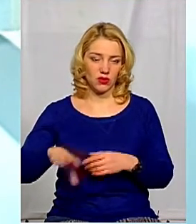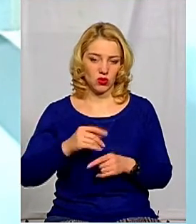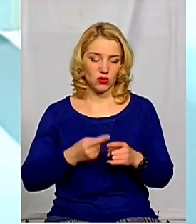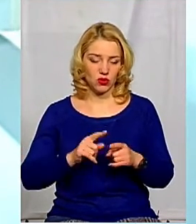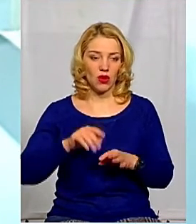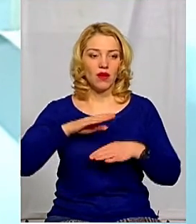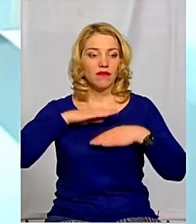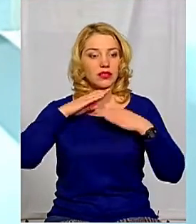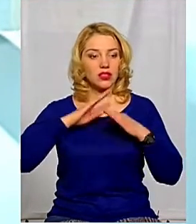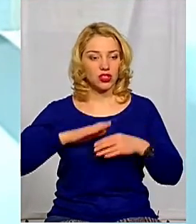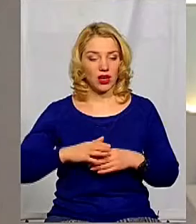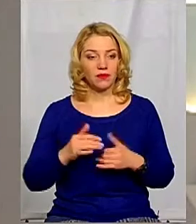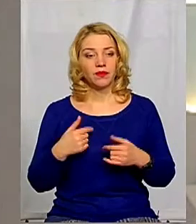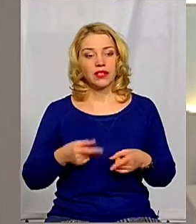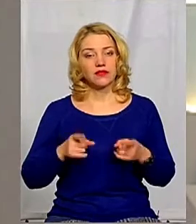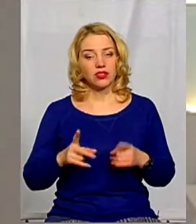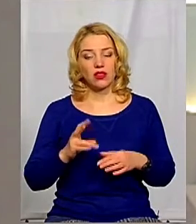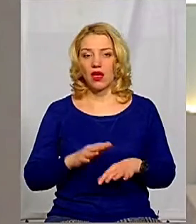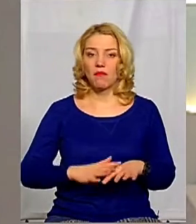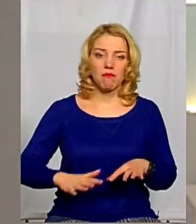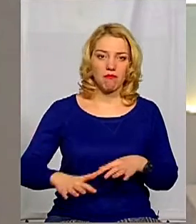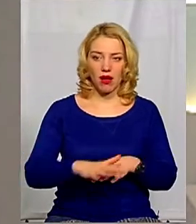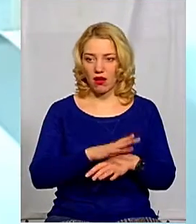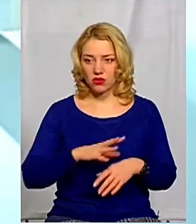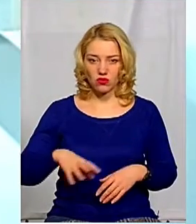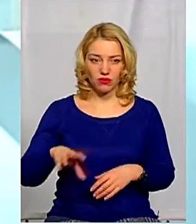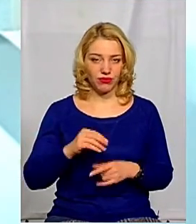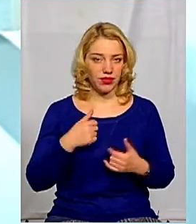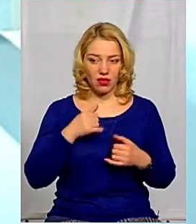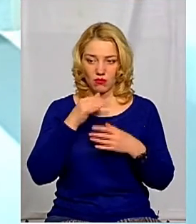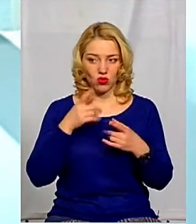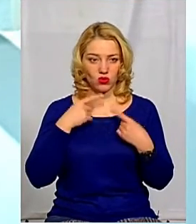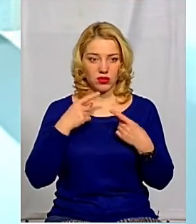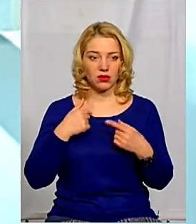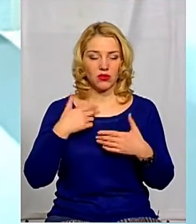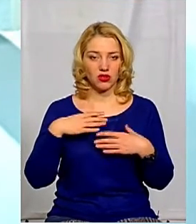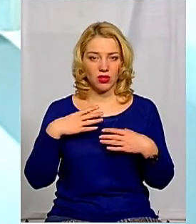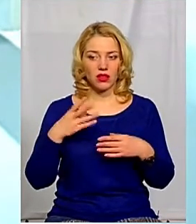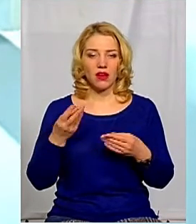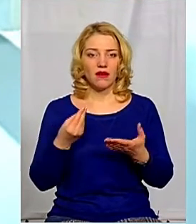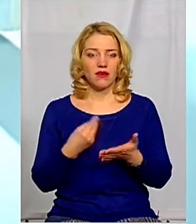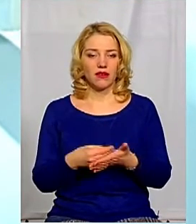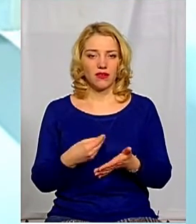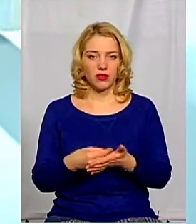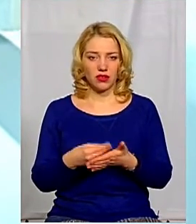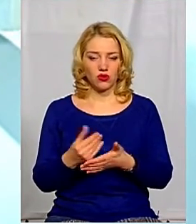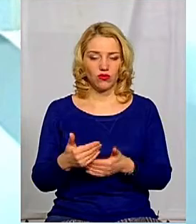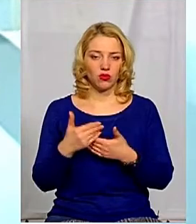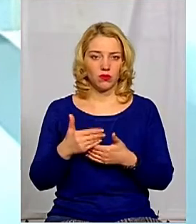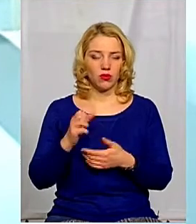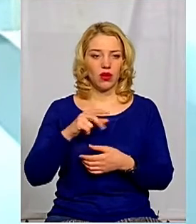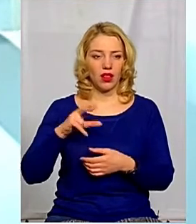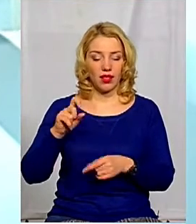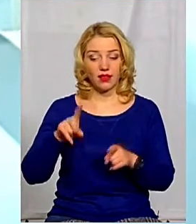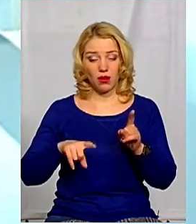всього вистачає. Звичайно, на масовій я не можу сказати, тому що ми очікуємо на допомоги фінансової, звичайно. Але